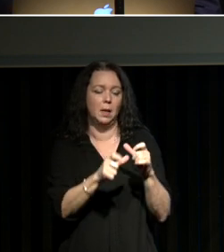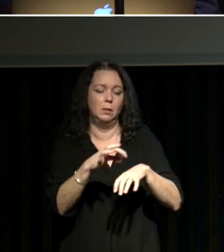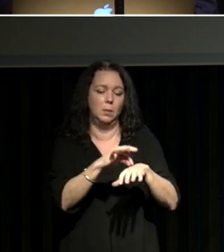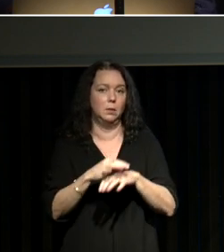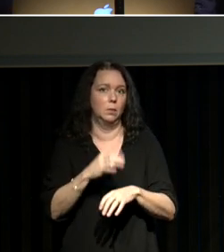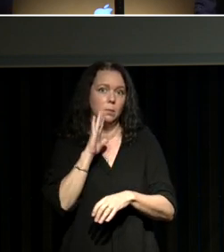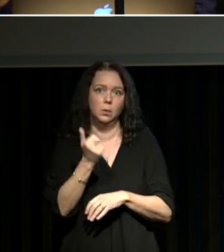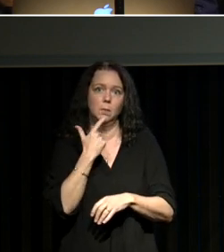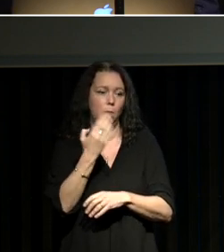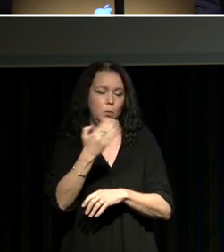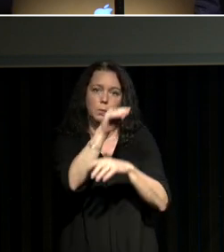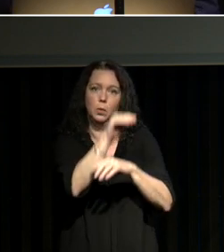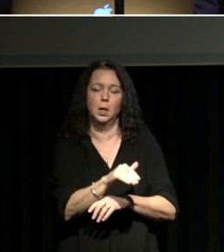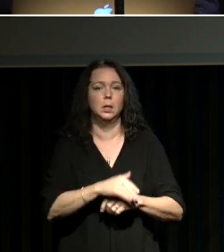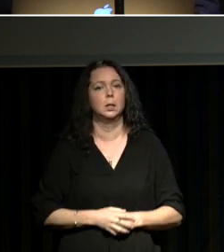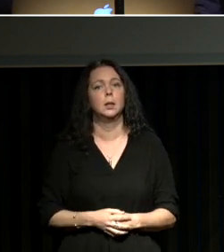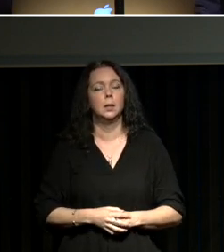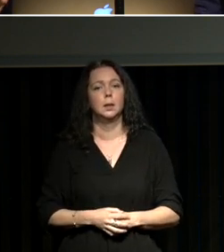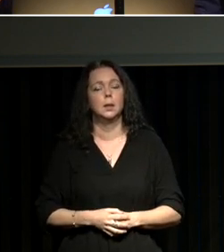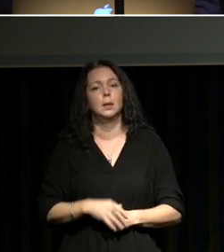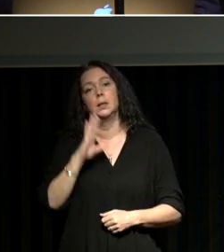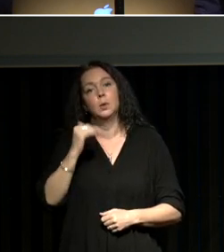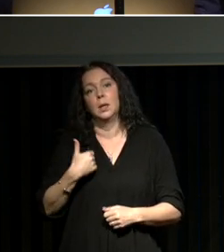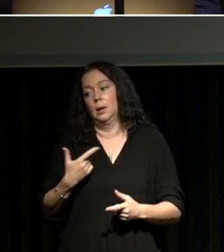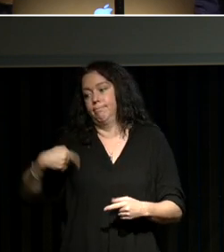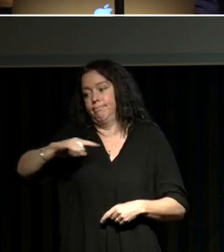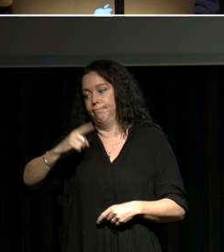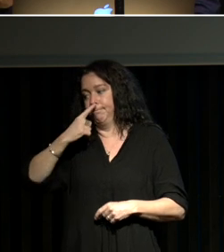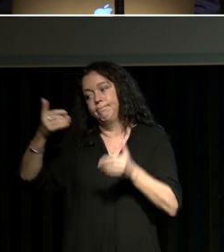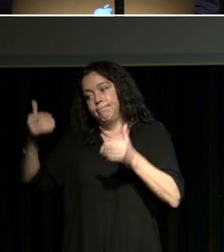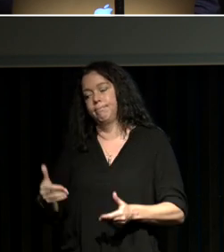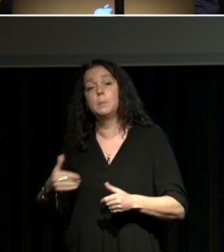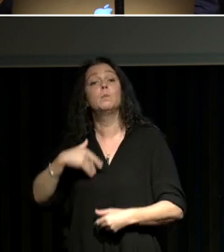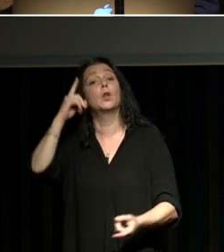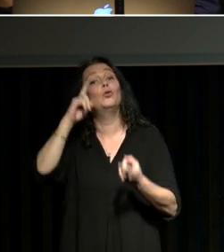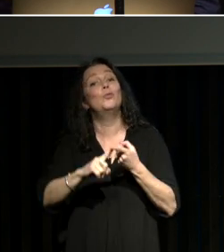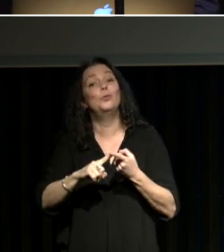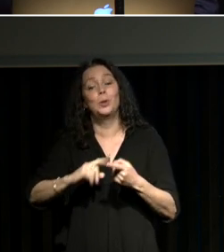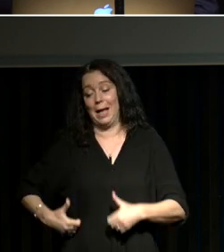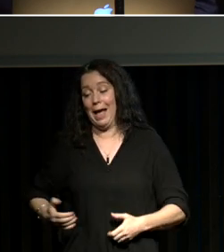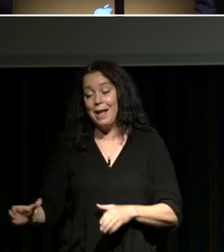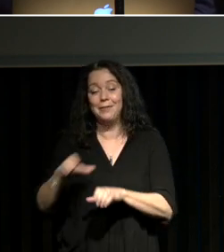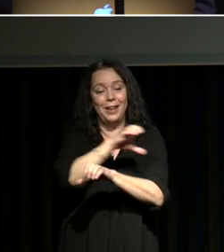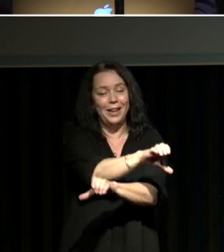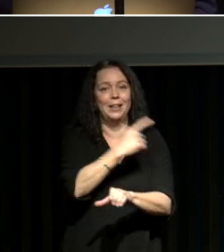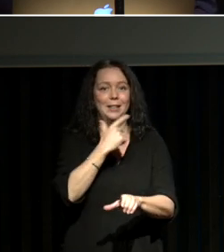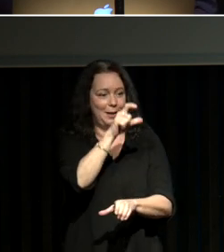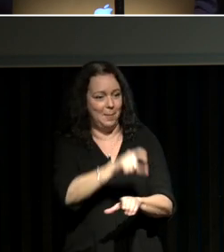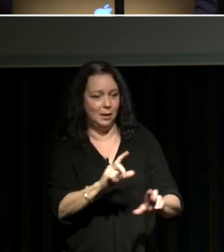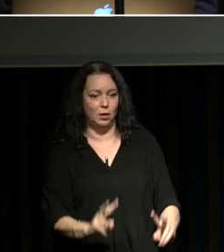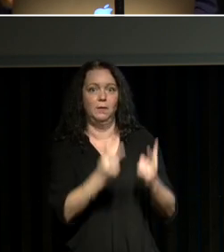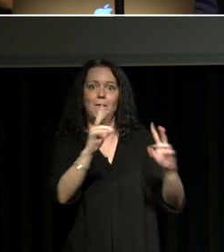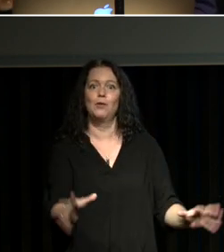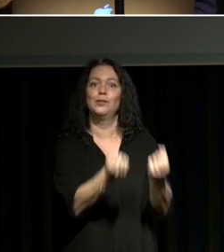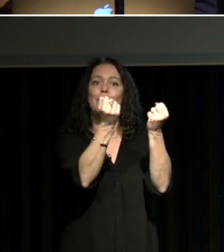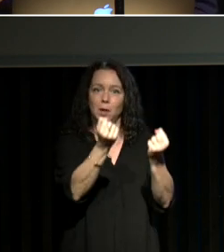les protéger. C'était pas pour rien, effectivement, qu'on a arrêté, parce que l'objectif de la greffe, c'est sauver des vies et de pas aggraver la situation. Quand